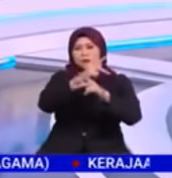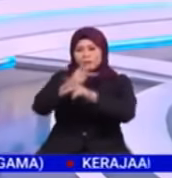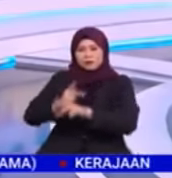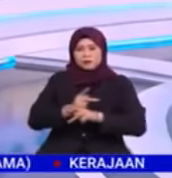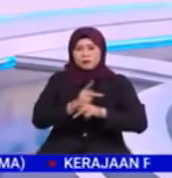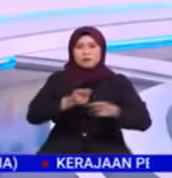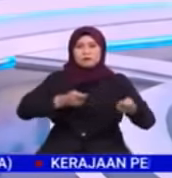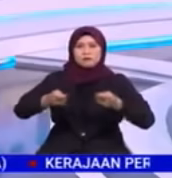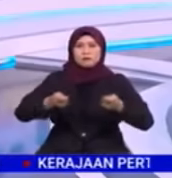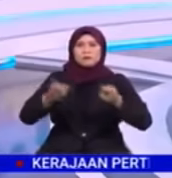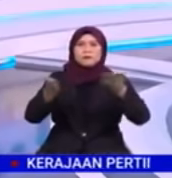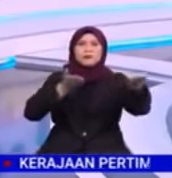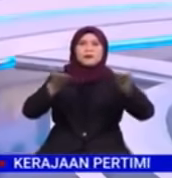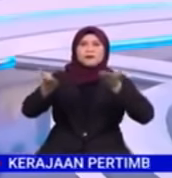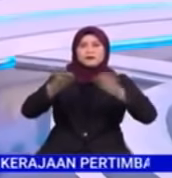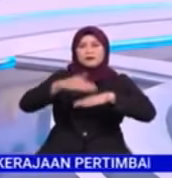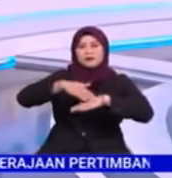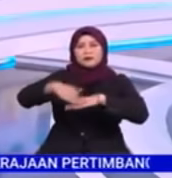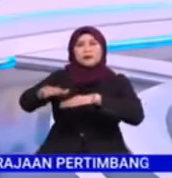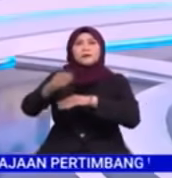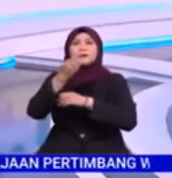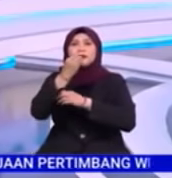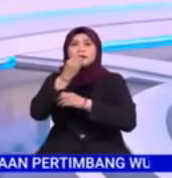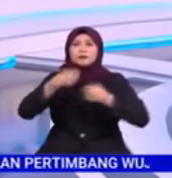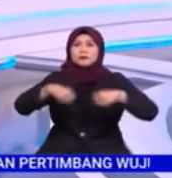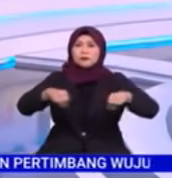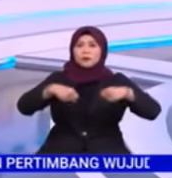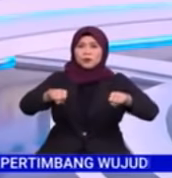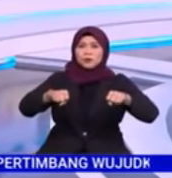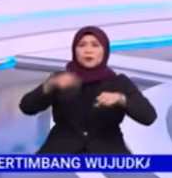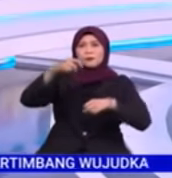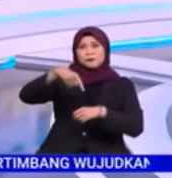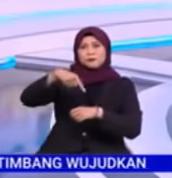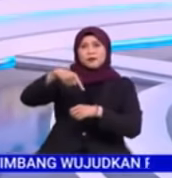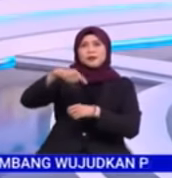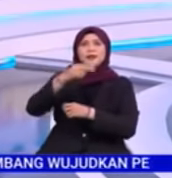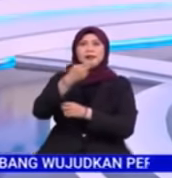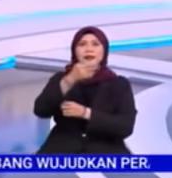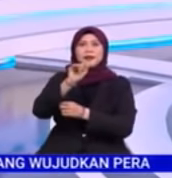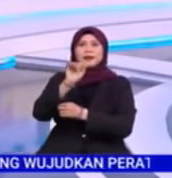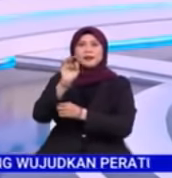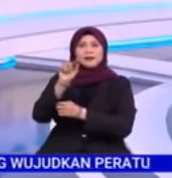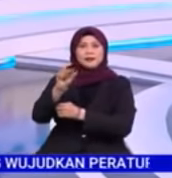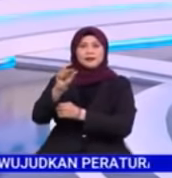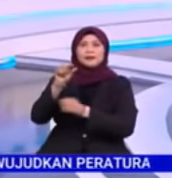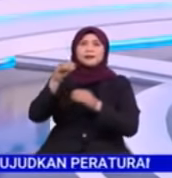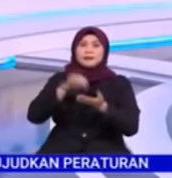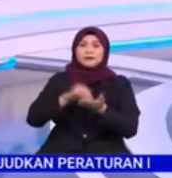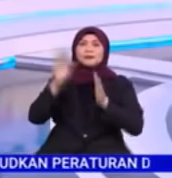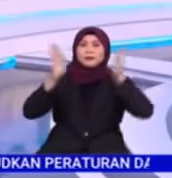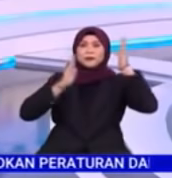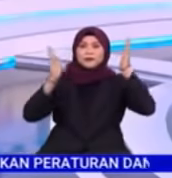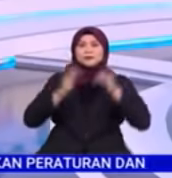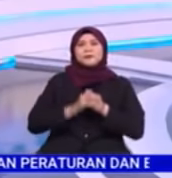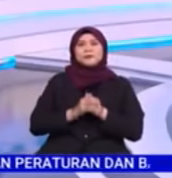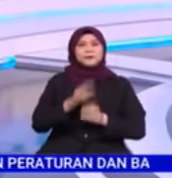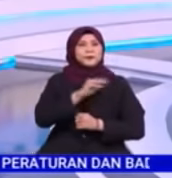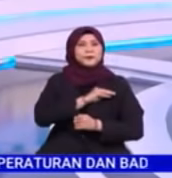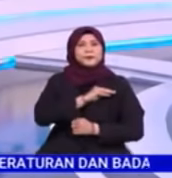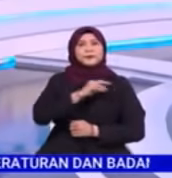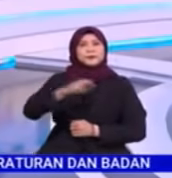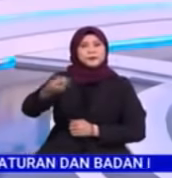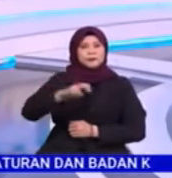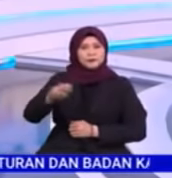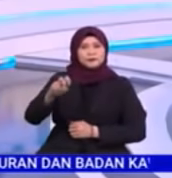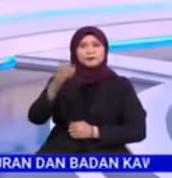Australia primatan menghantam Makanan bermutu syikal atau fehling di negara ini menurut menteri pengangkutan jatuh Ridho